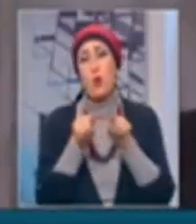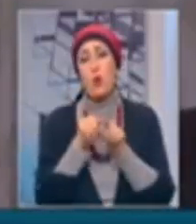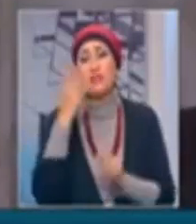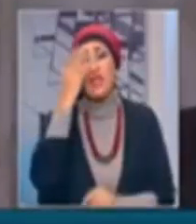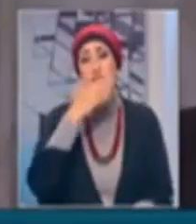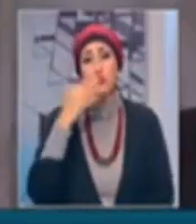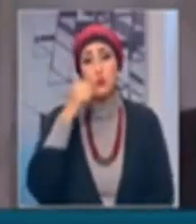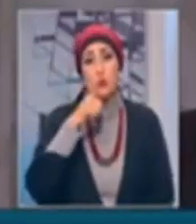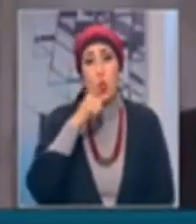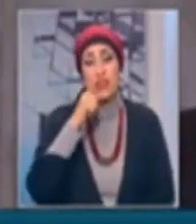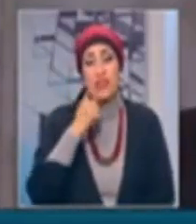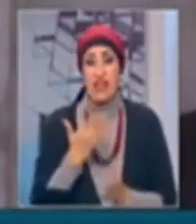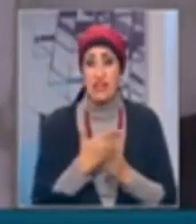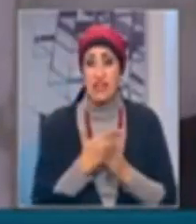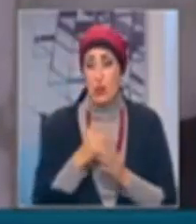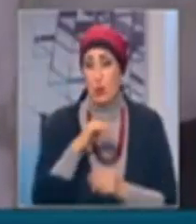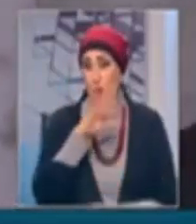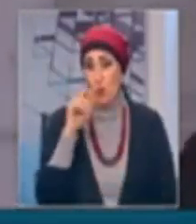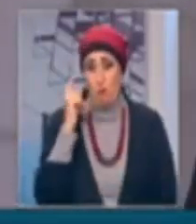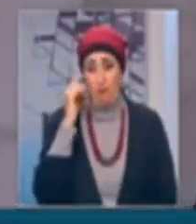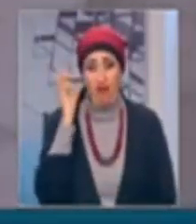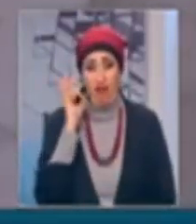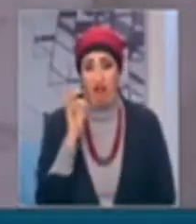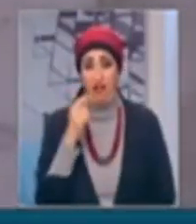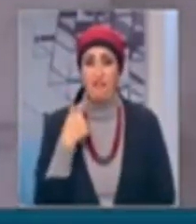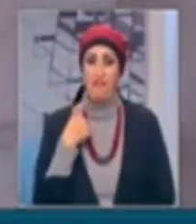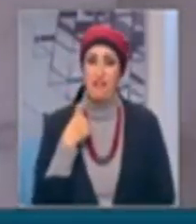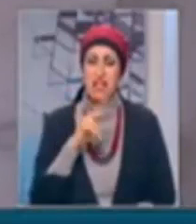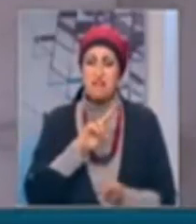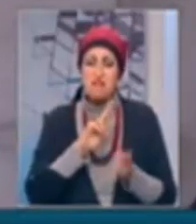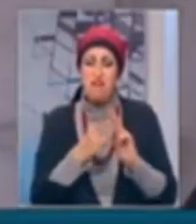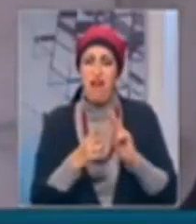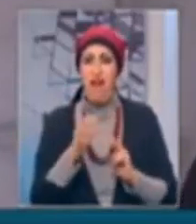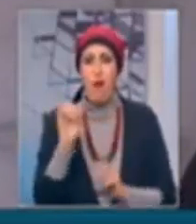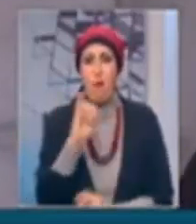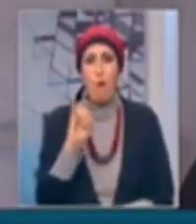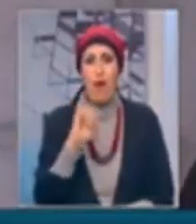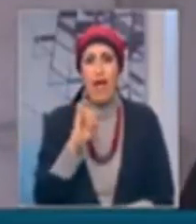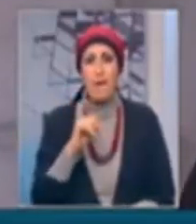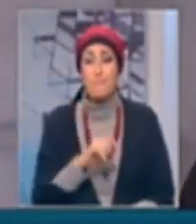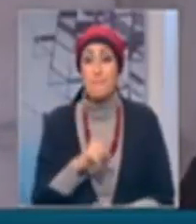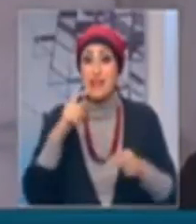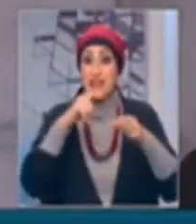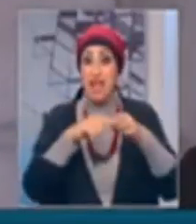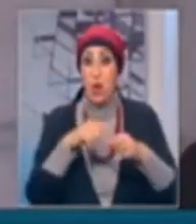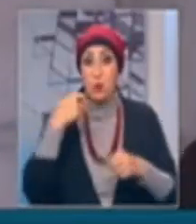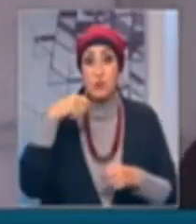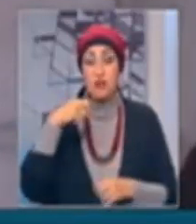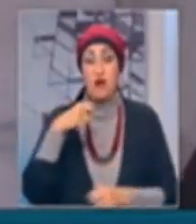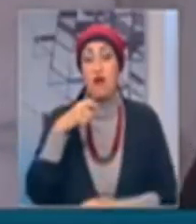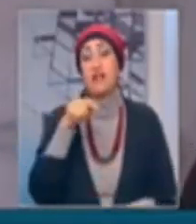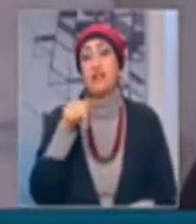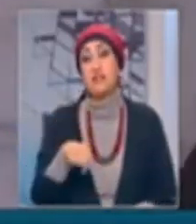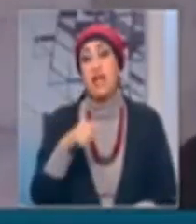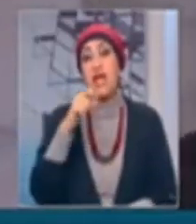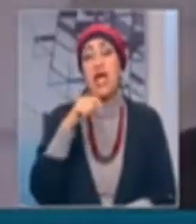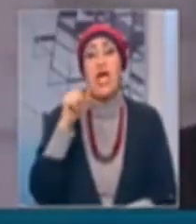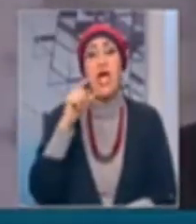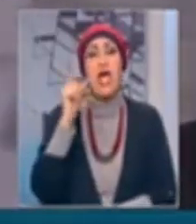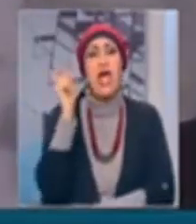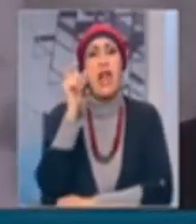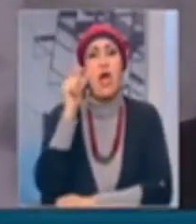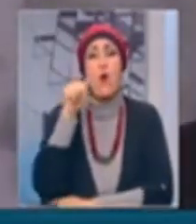السودان، والحقيقه يعني هناك نقله نوعيه في التعاون بين وزاره الاوقاف المصريه والسودانيه